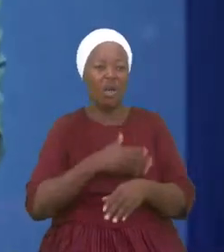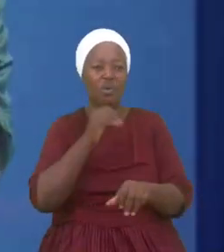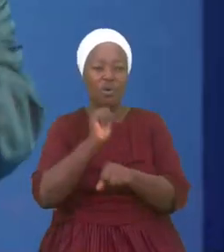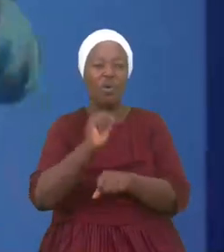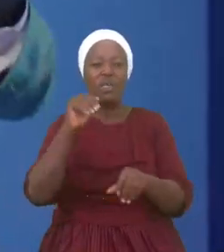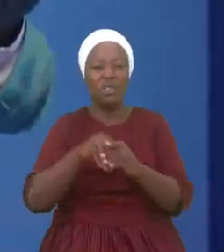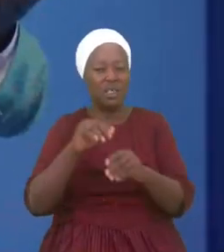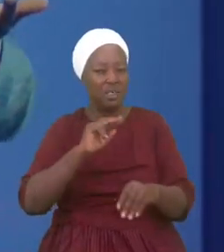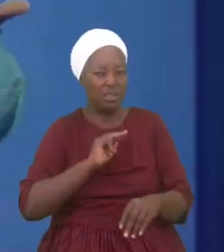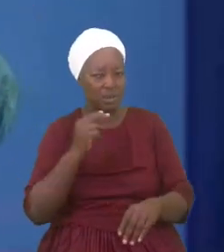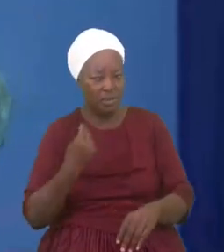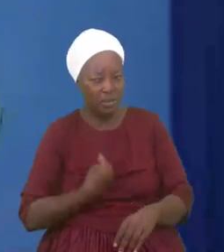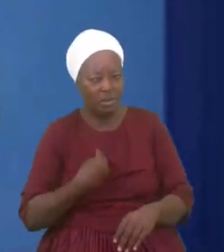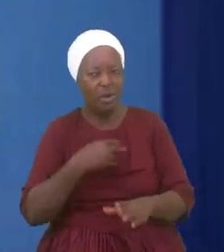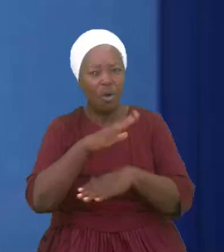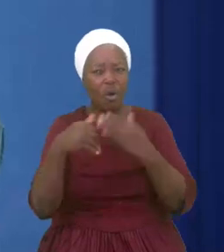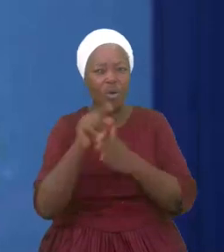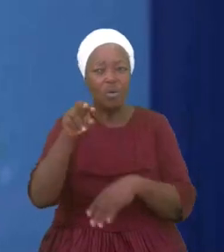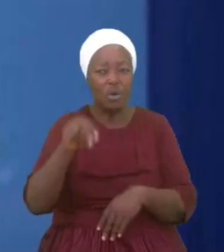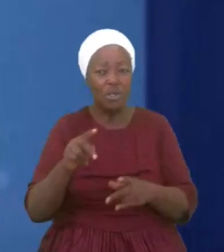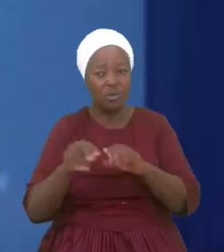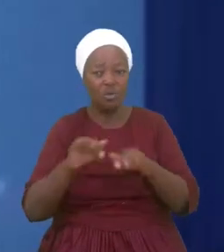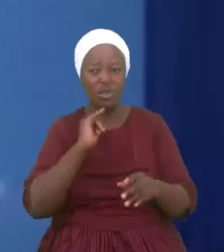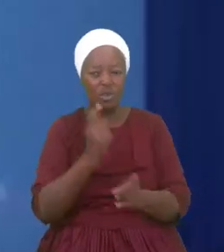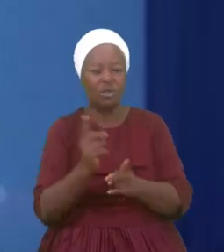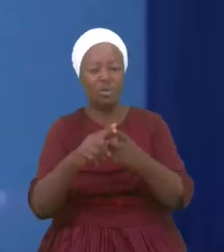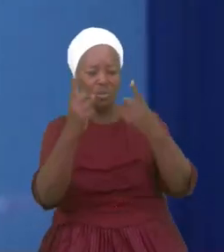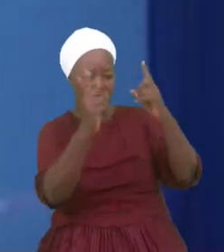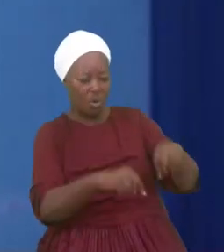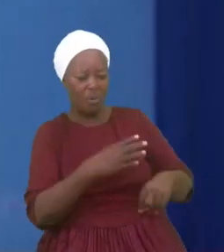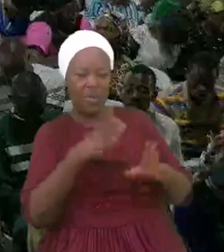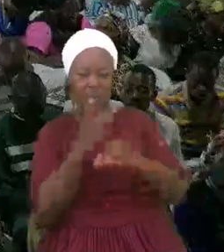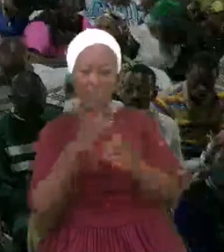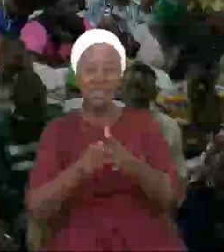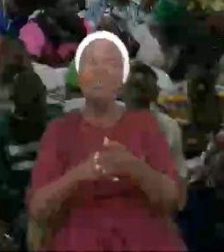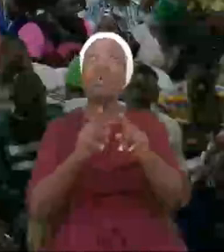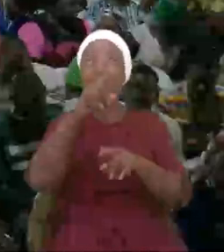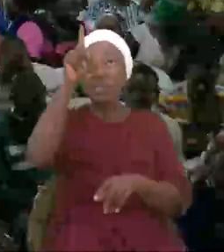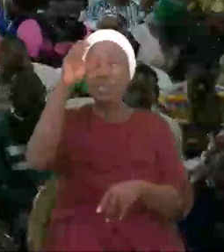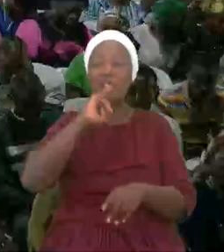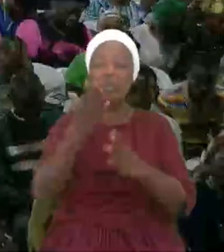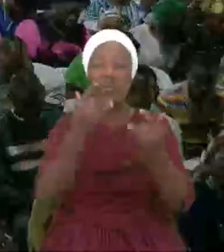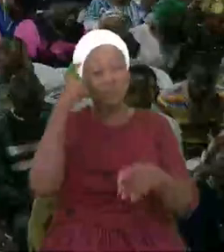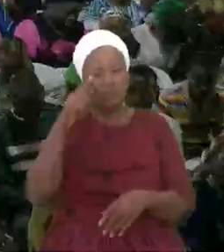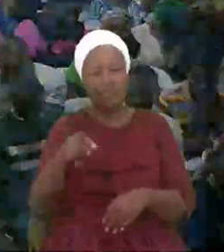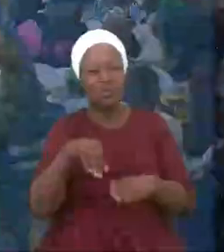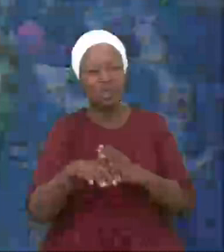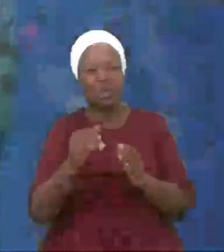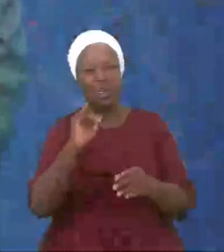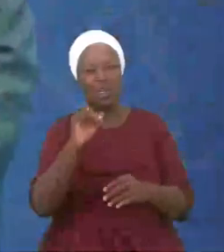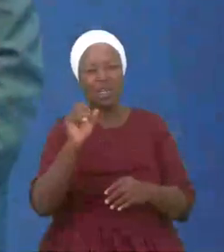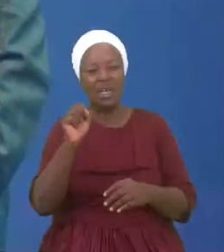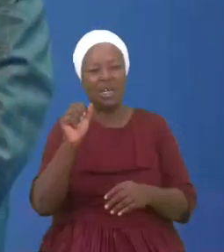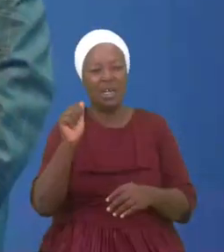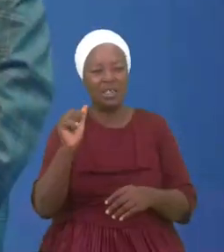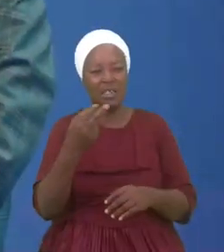qui l'accomplit pour nous tout ce qu'il vous faut faire c'est de venir au Seigneur et l'obtenir